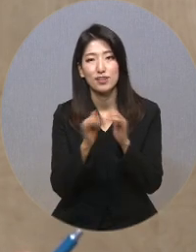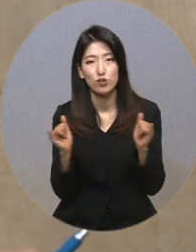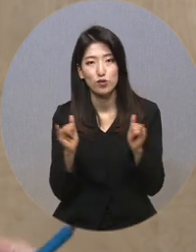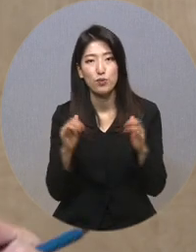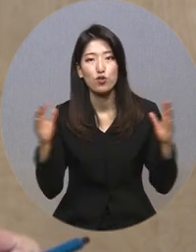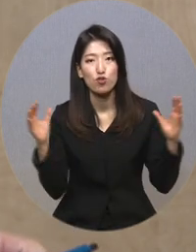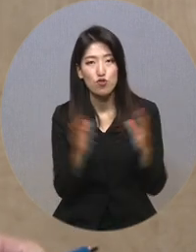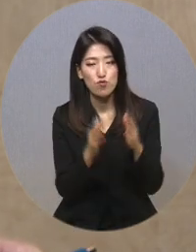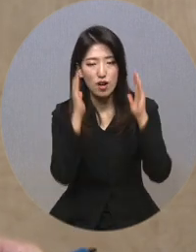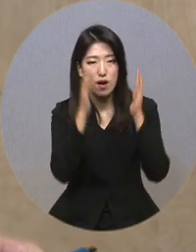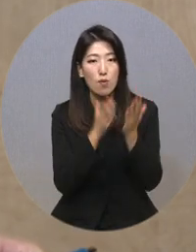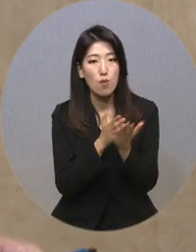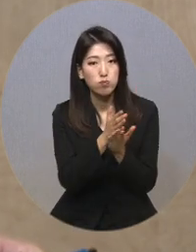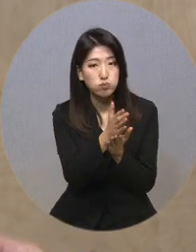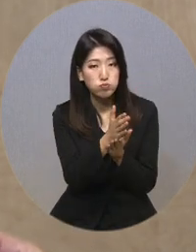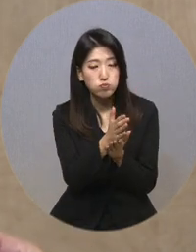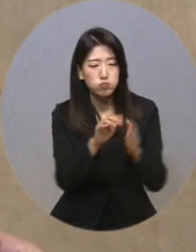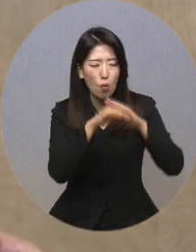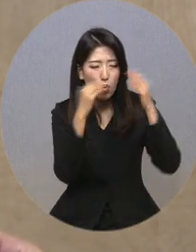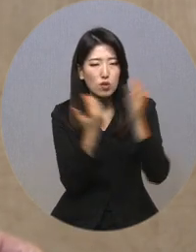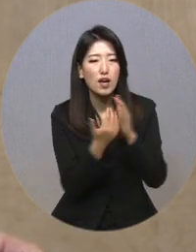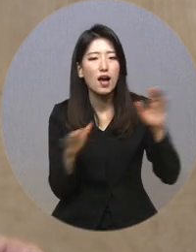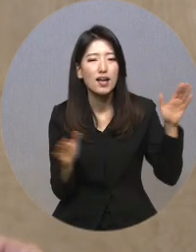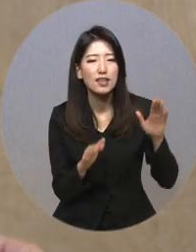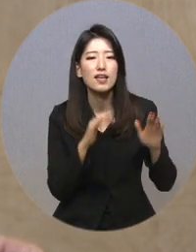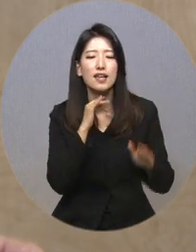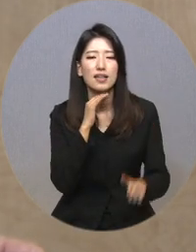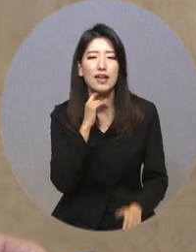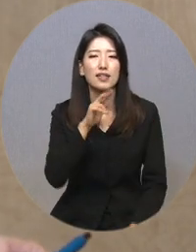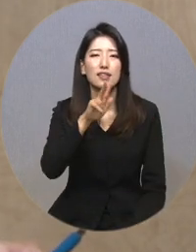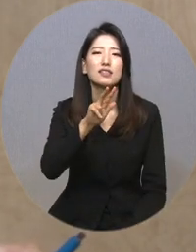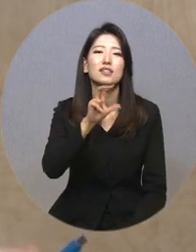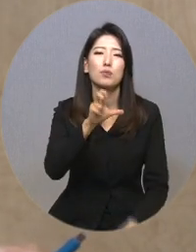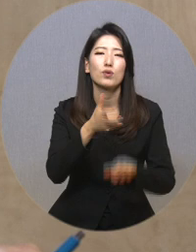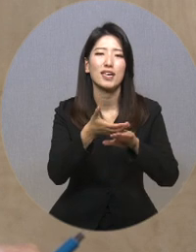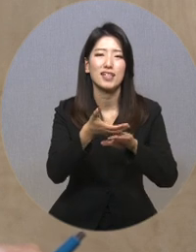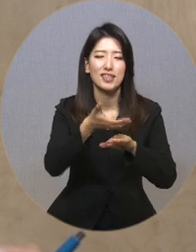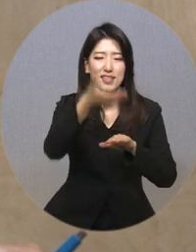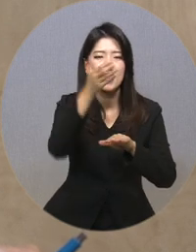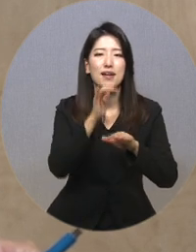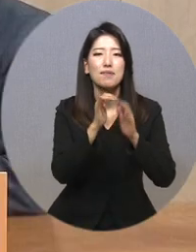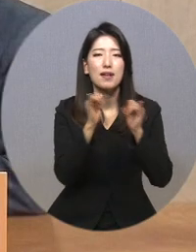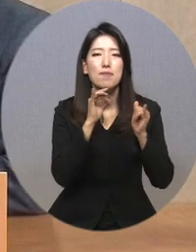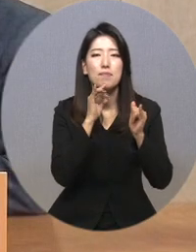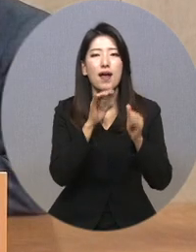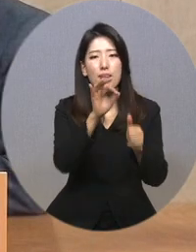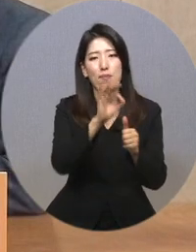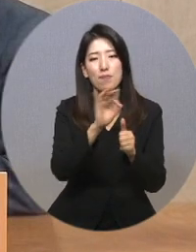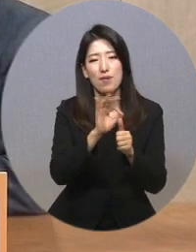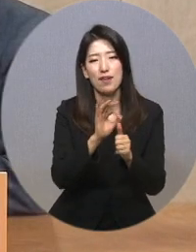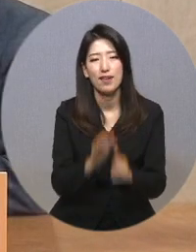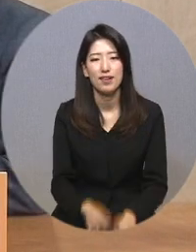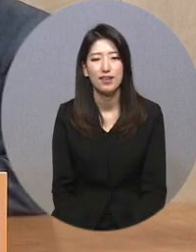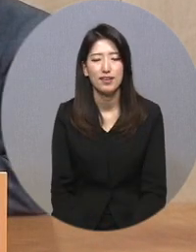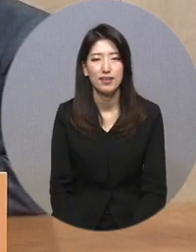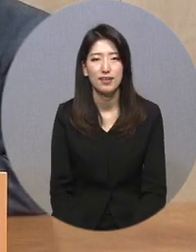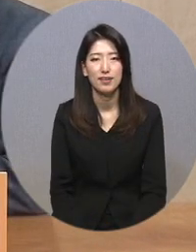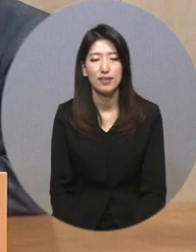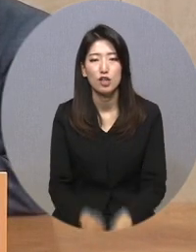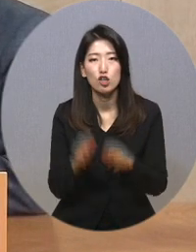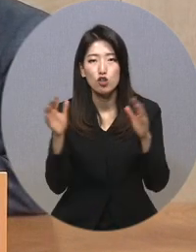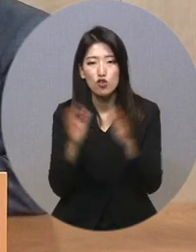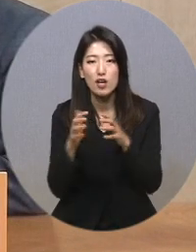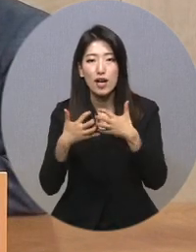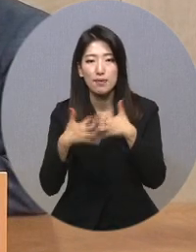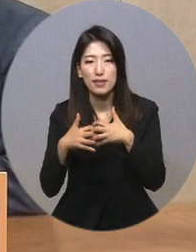그 전원 모든 학생들이 25세 이상 성인학습자로 구성되어 있고요. 지금 학과는